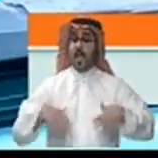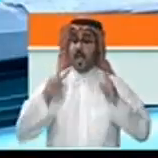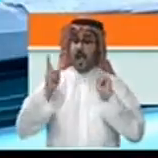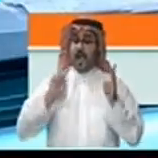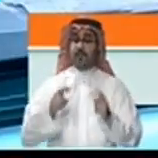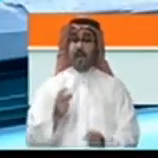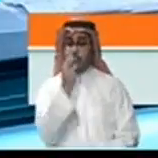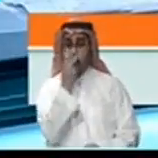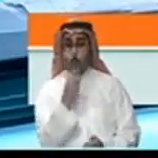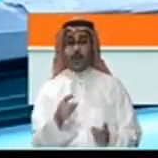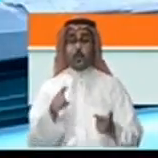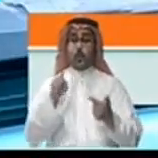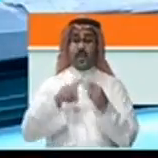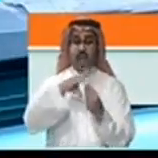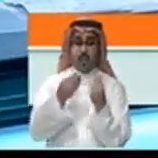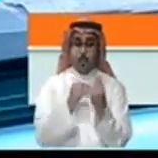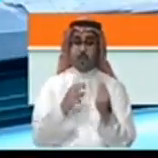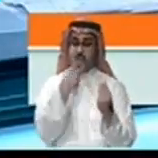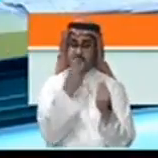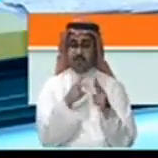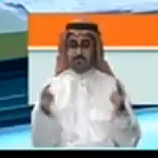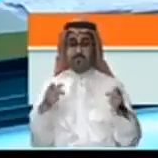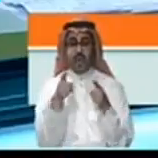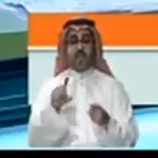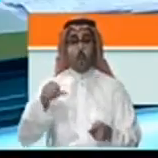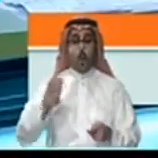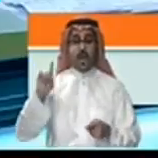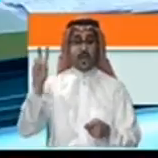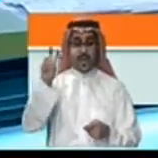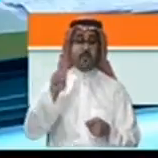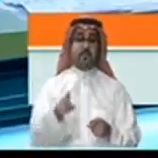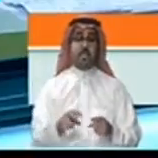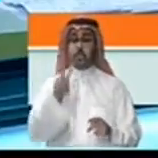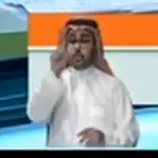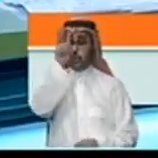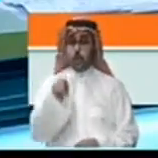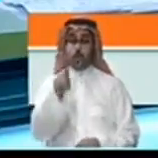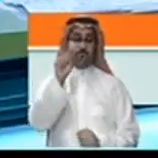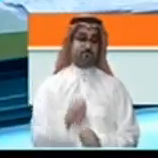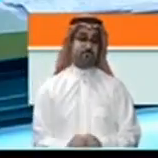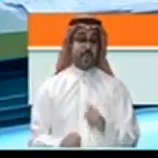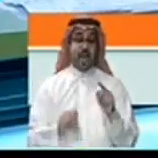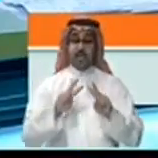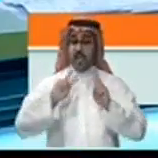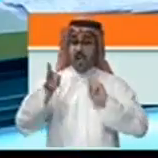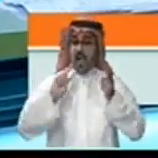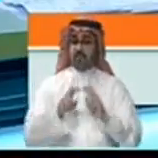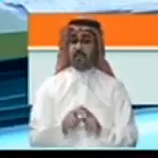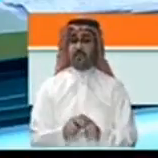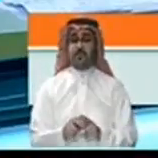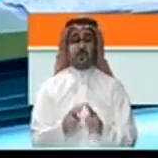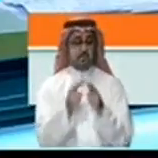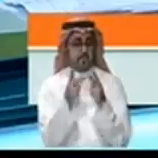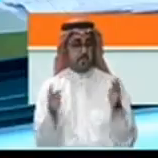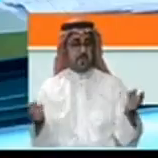في منتزه الأمير فهد بن سلطان، والذي يستمر 20 يوما، ويضم المهرجان بين جنباته العديد